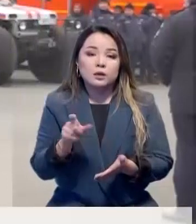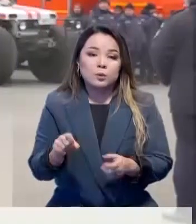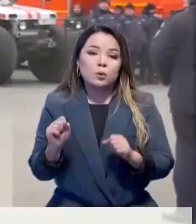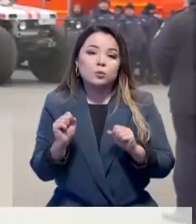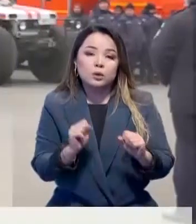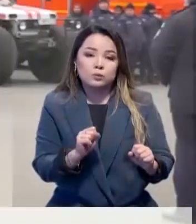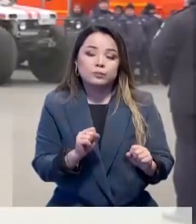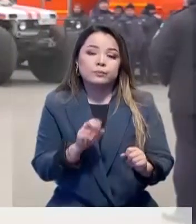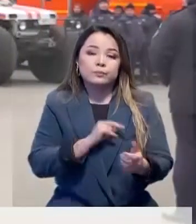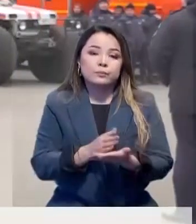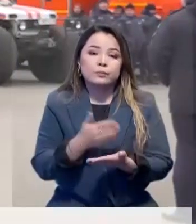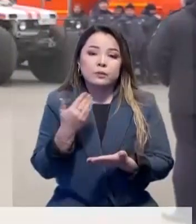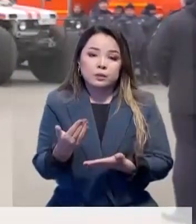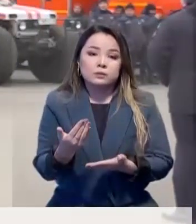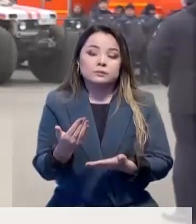қорғау